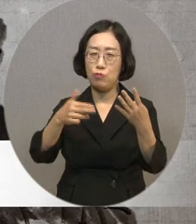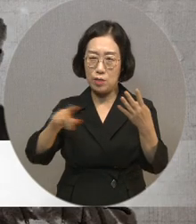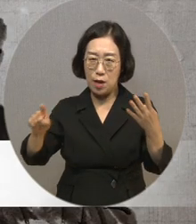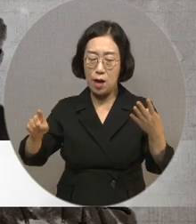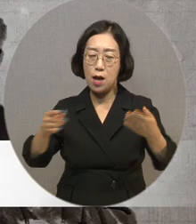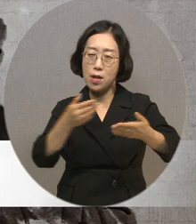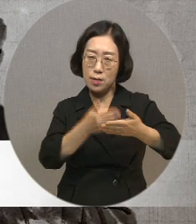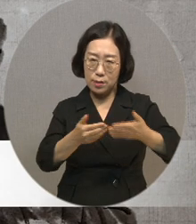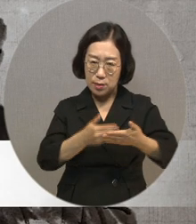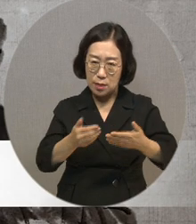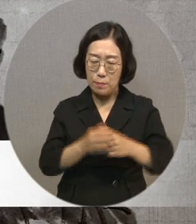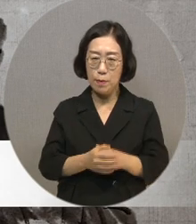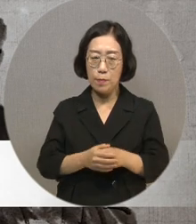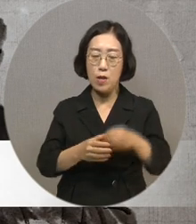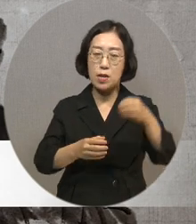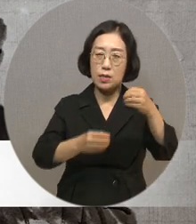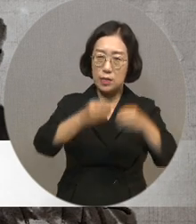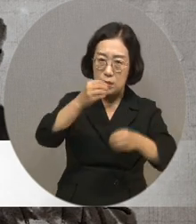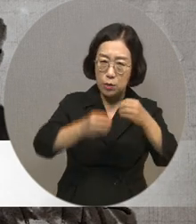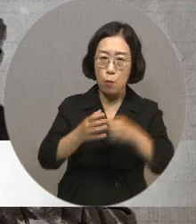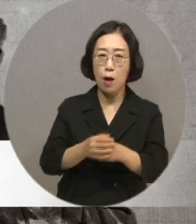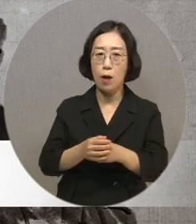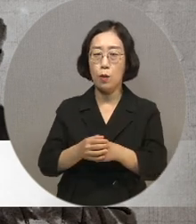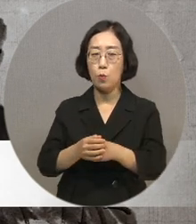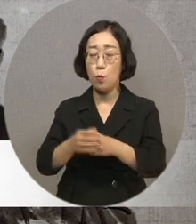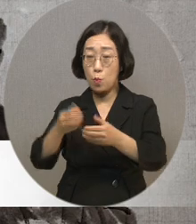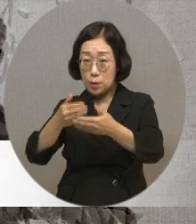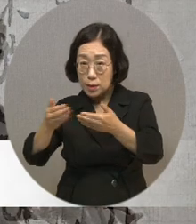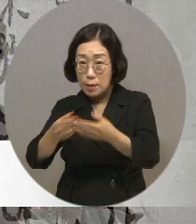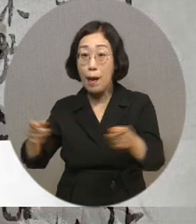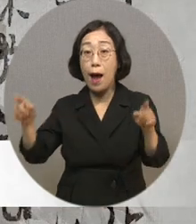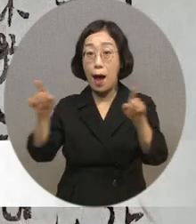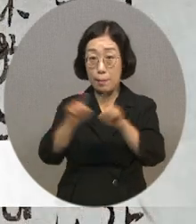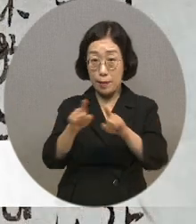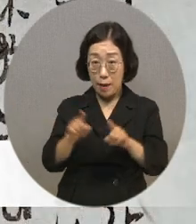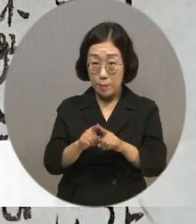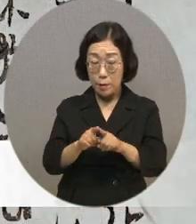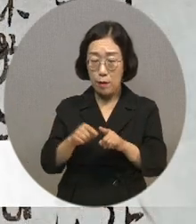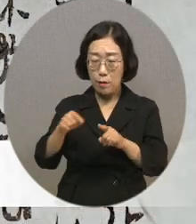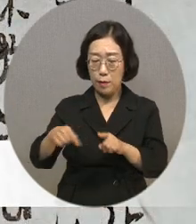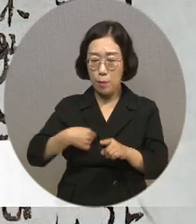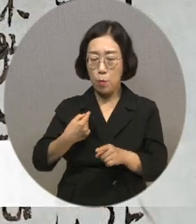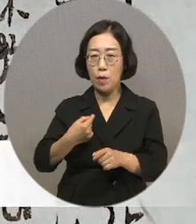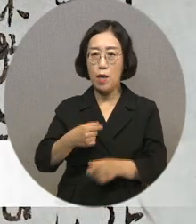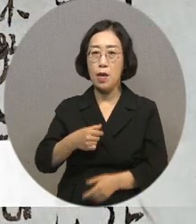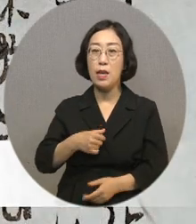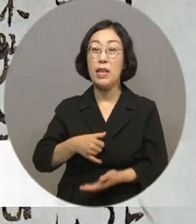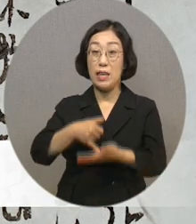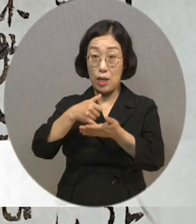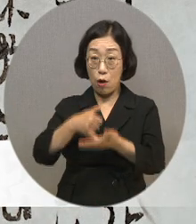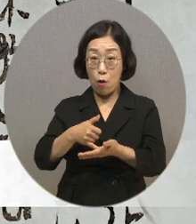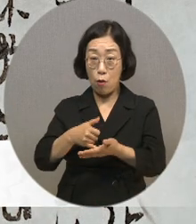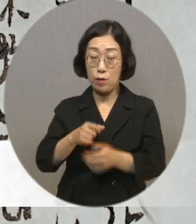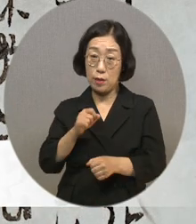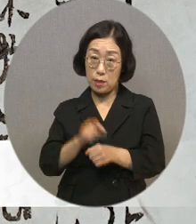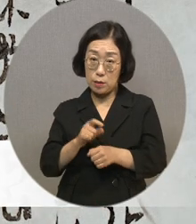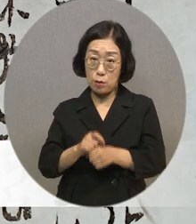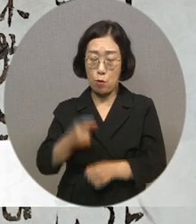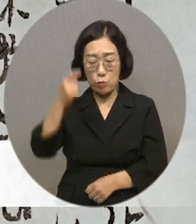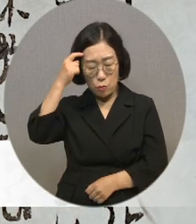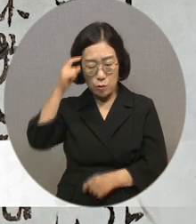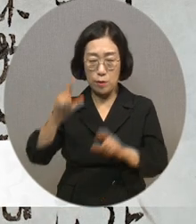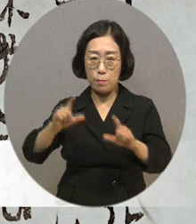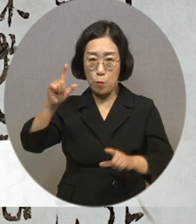면에는 시와 서를 어우러지게 함으로써 자신의 인격과 정신세계를 표현하고자